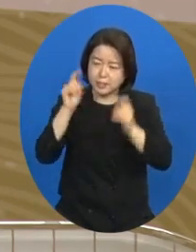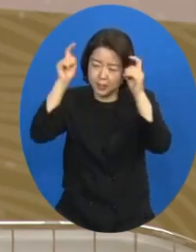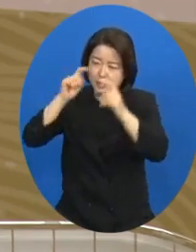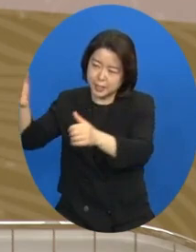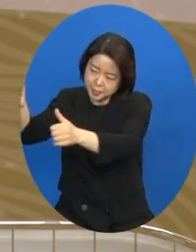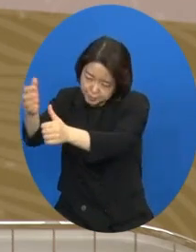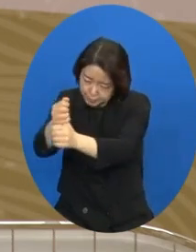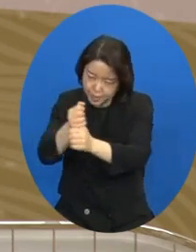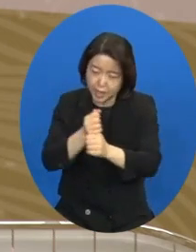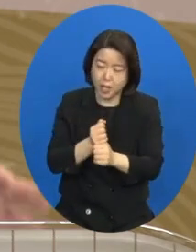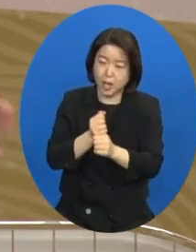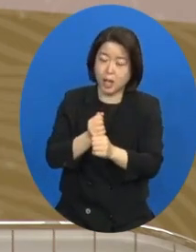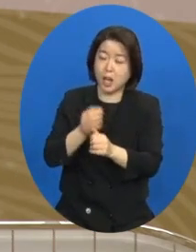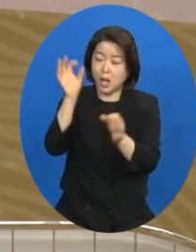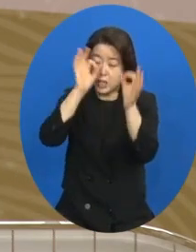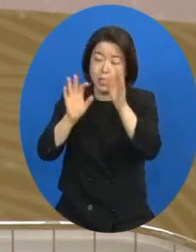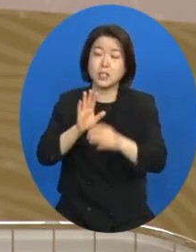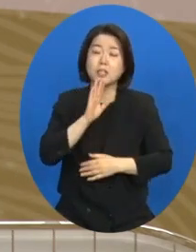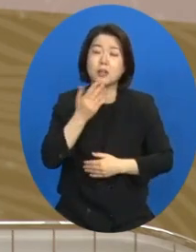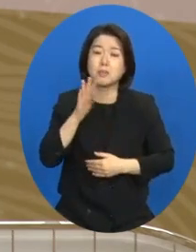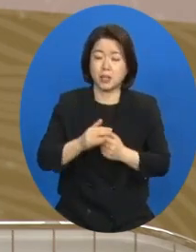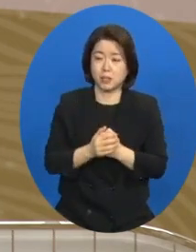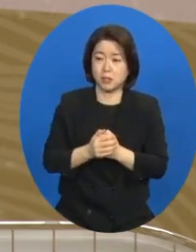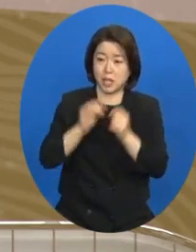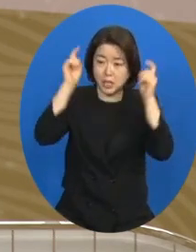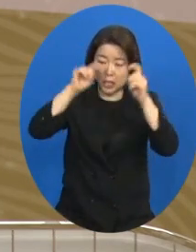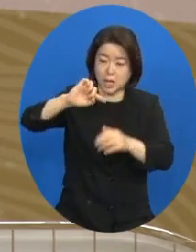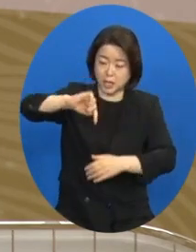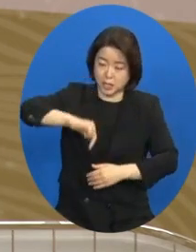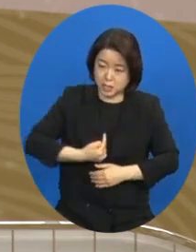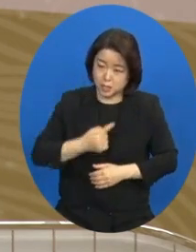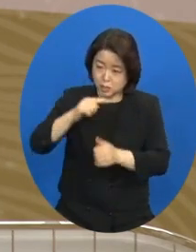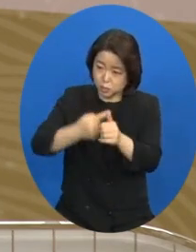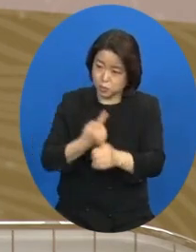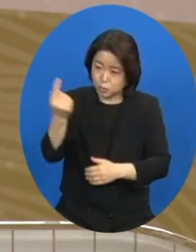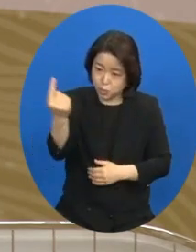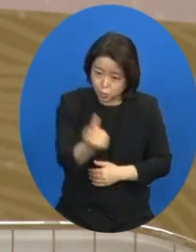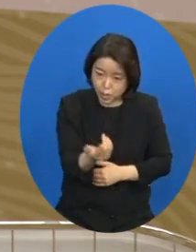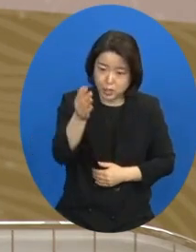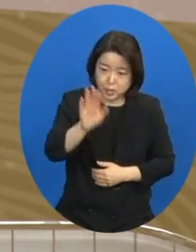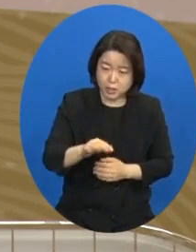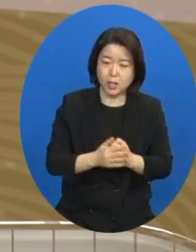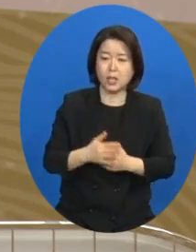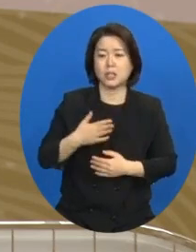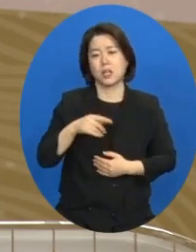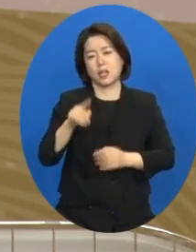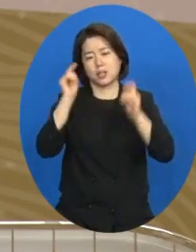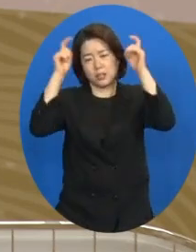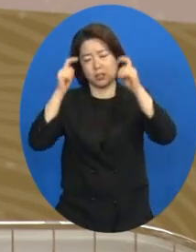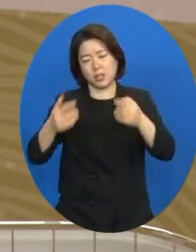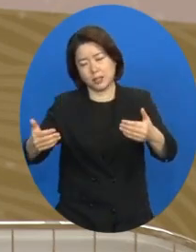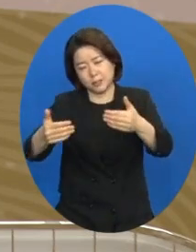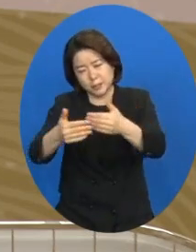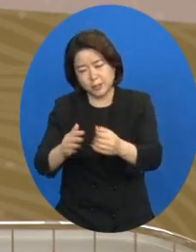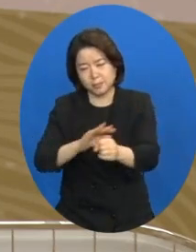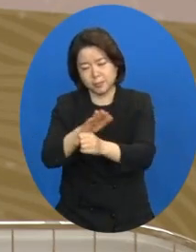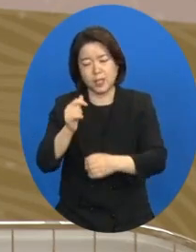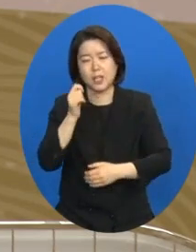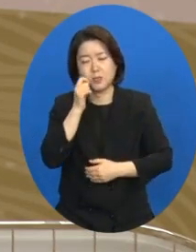와야 되는데 양이 이제 스스로 돌아왔는데 그 양을 사랑하지도 풍 지도 못하는